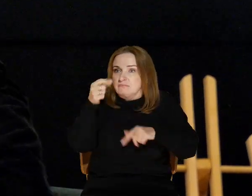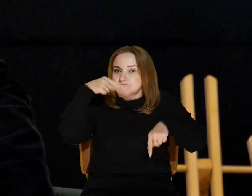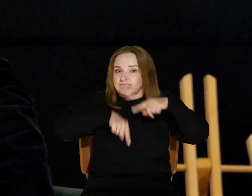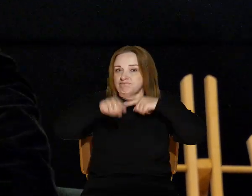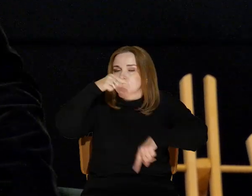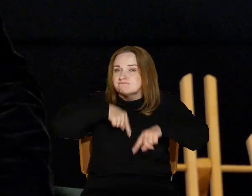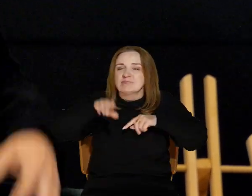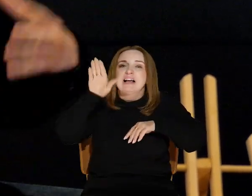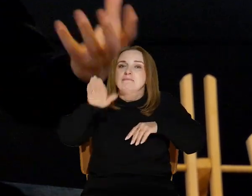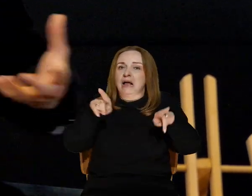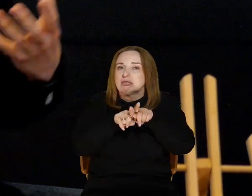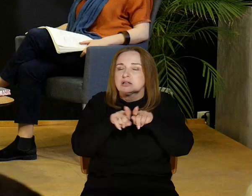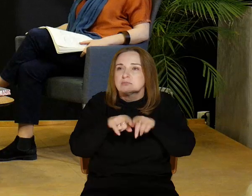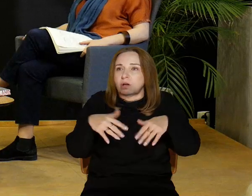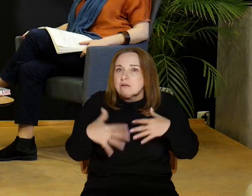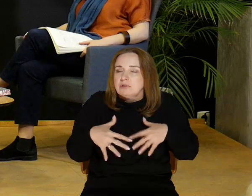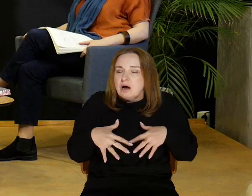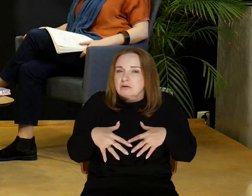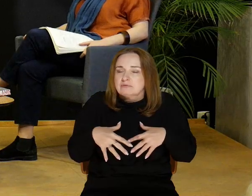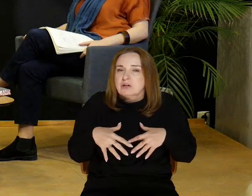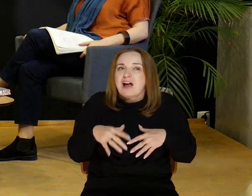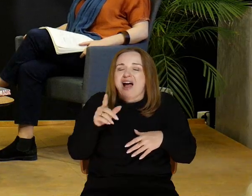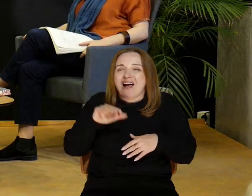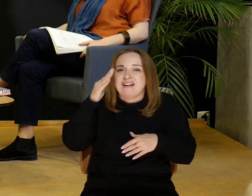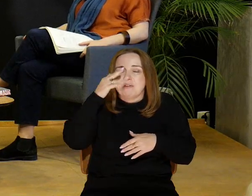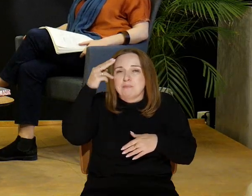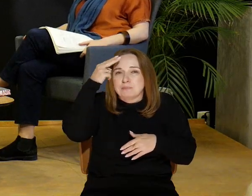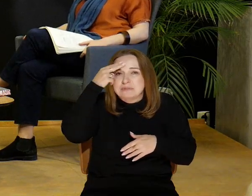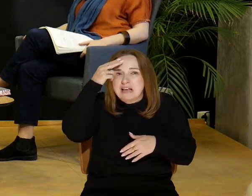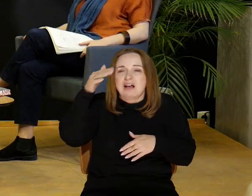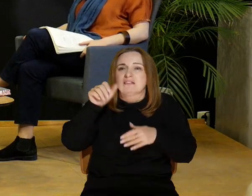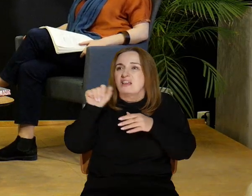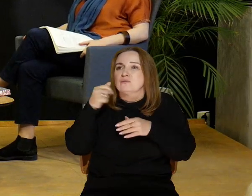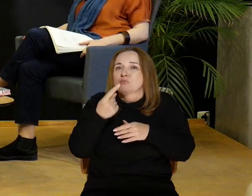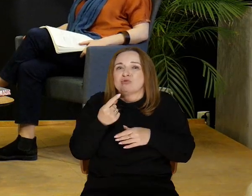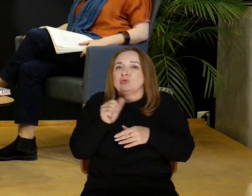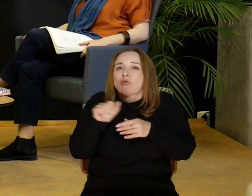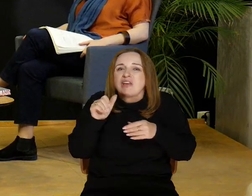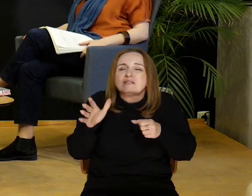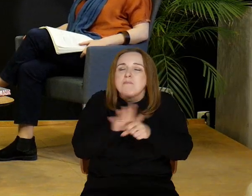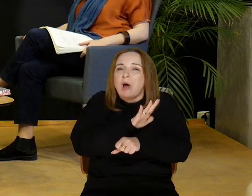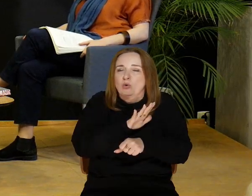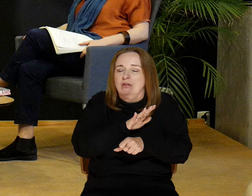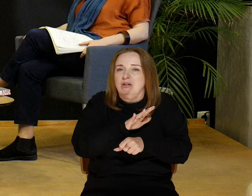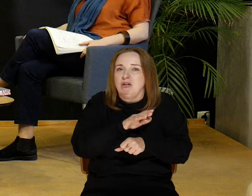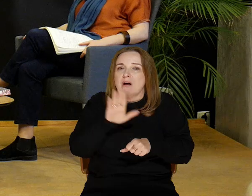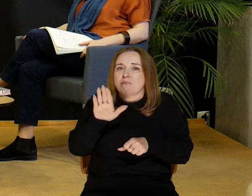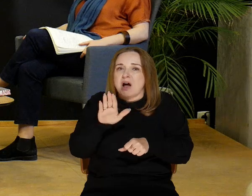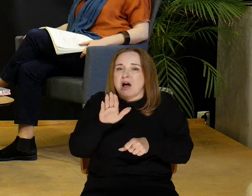objawy. Psychiatrzy mają z tym problem, mówią, no to nie jest pełne PTSD, bo oni nie są straumatyzowani, no ale mają objawy dokładnie